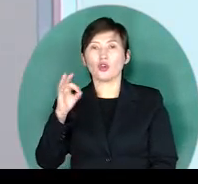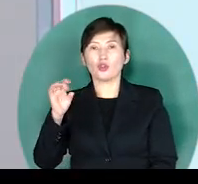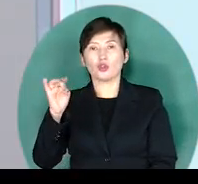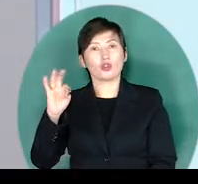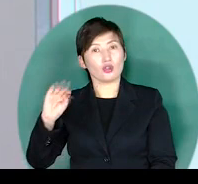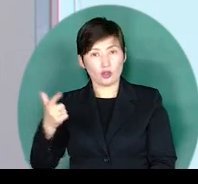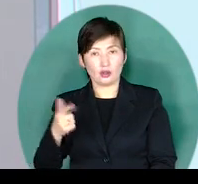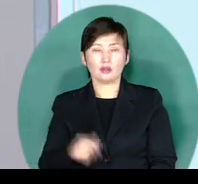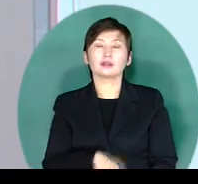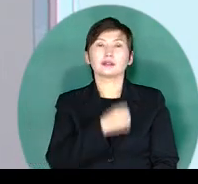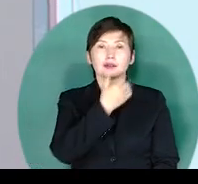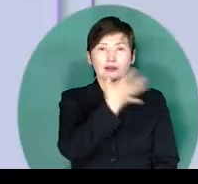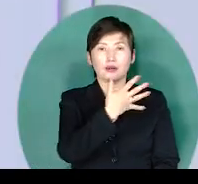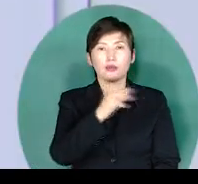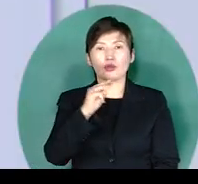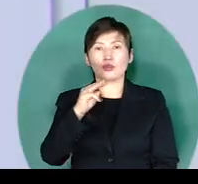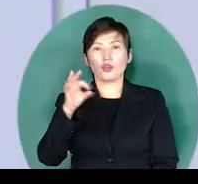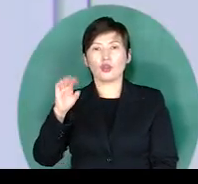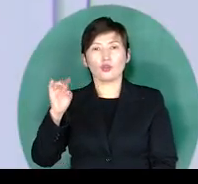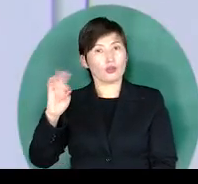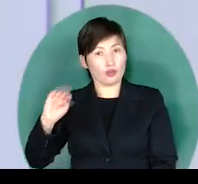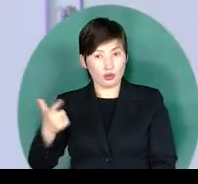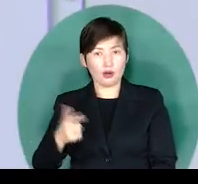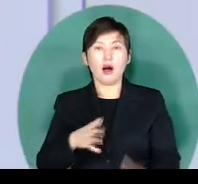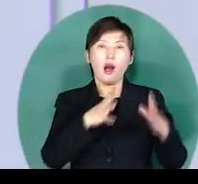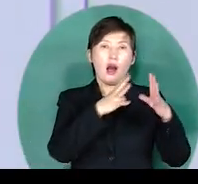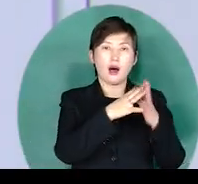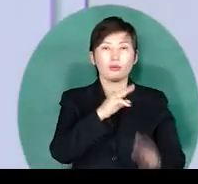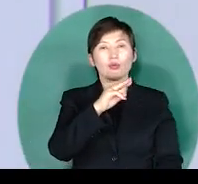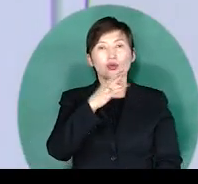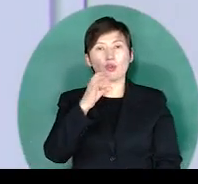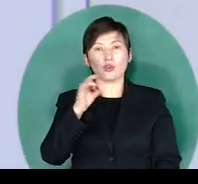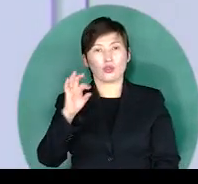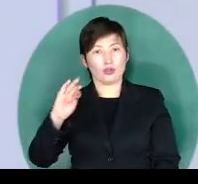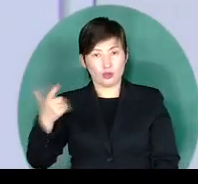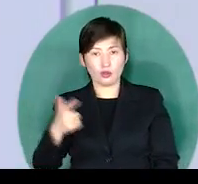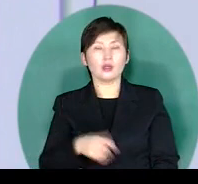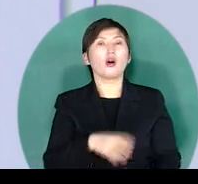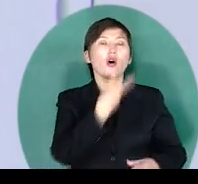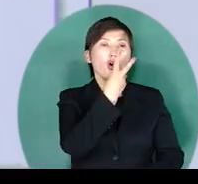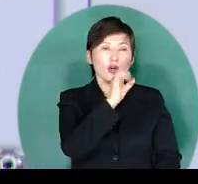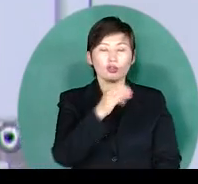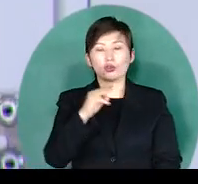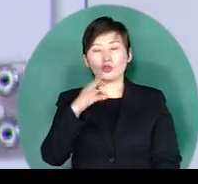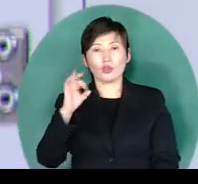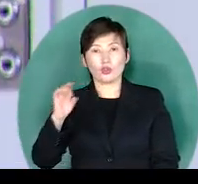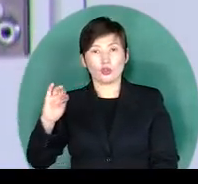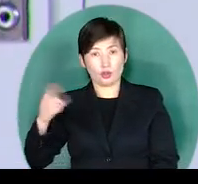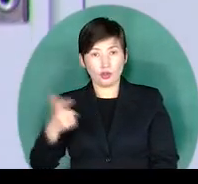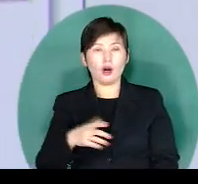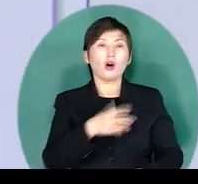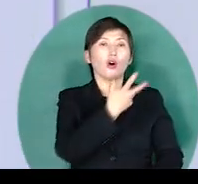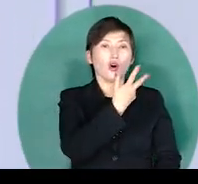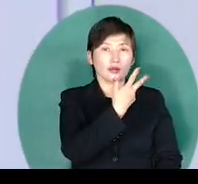төгрөг, 5 төгрөг, 10 төгрөг, 20 төгрөг, 50 төгрөг,